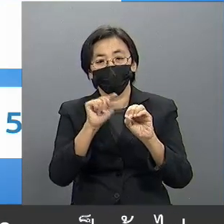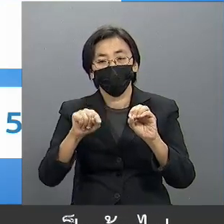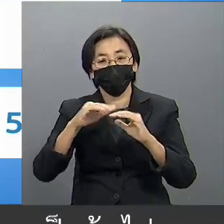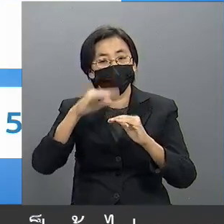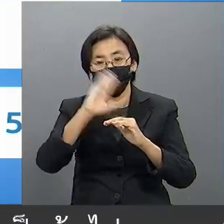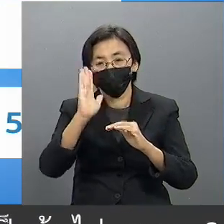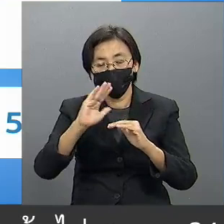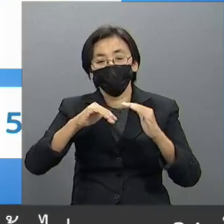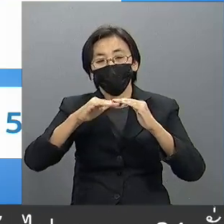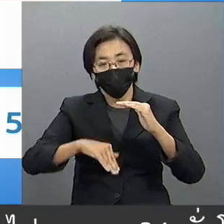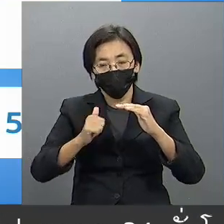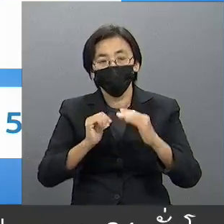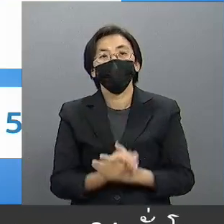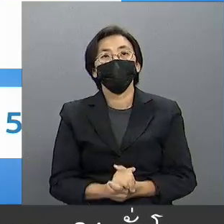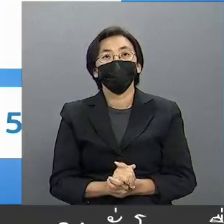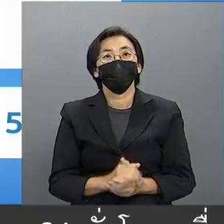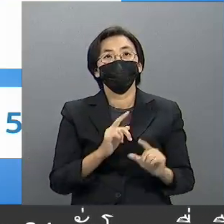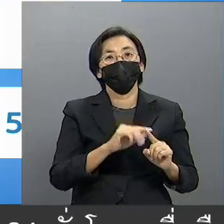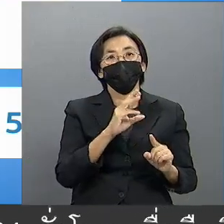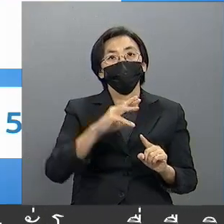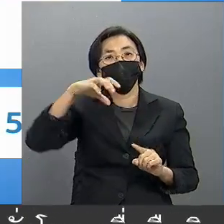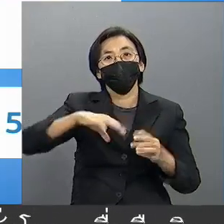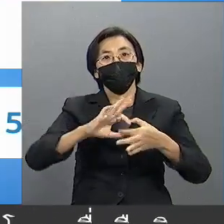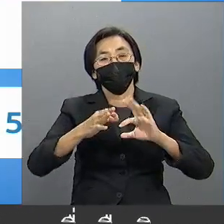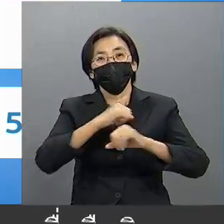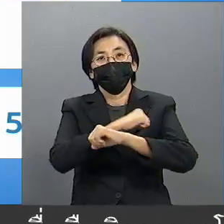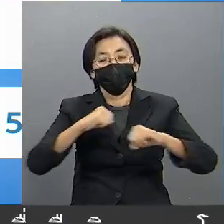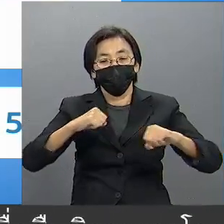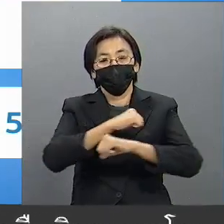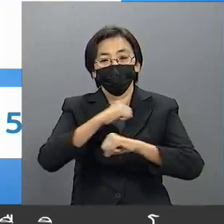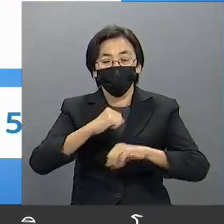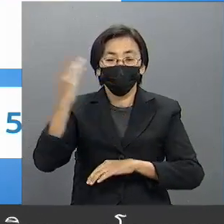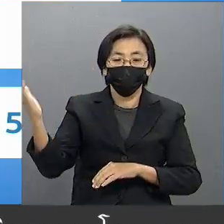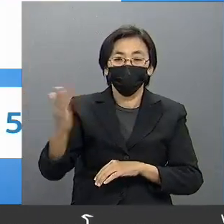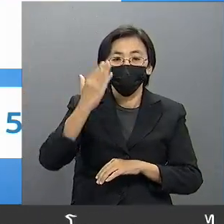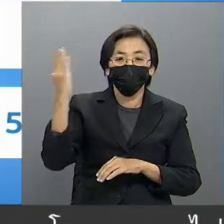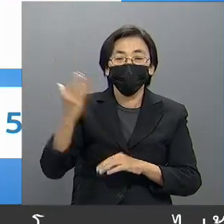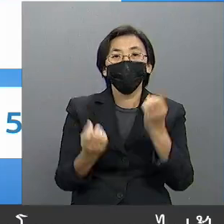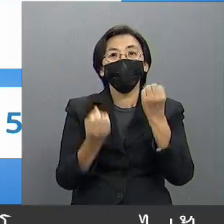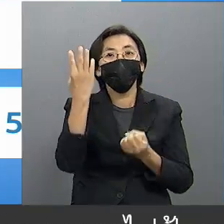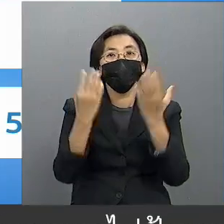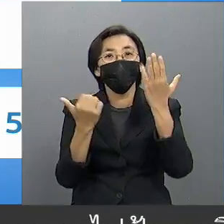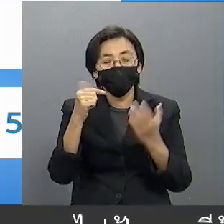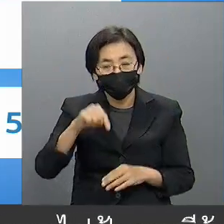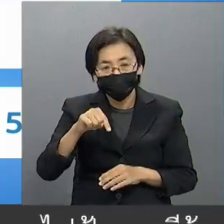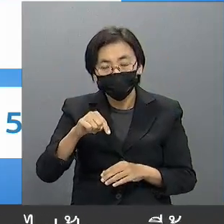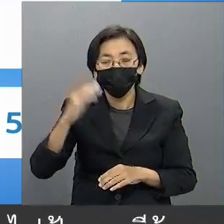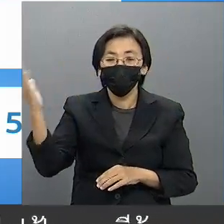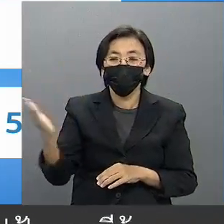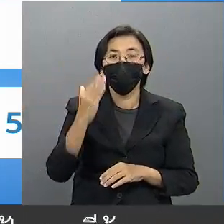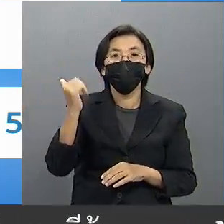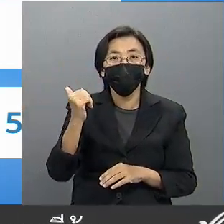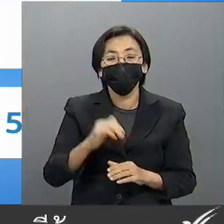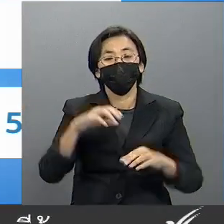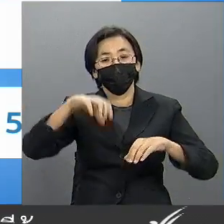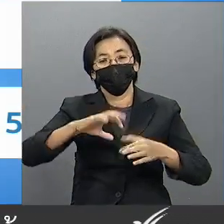ค่ะ 6สนามกีฬาหรือสถานที่เพื่อการออกกำลังกายประเภทกลางแจ้งหรือที่ตั้งอยู่ในพื้นที่โล่งแจ้งหรือสนามกีฬา